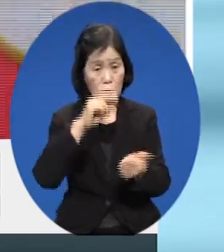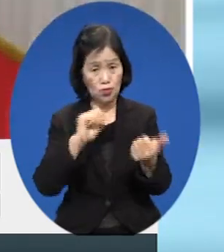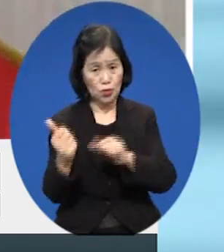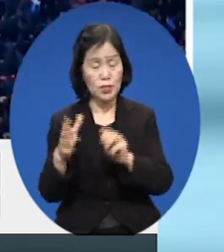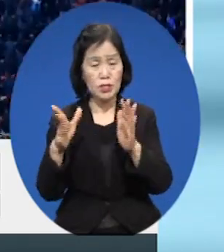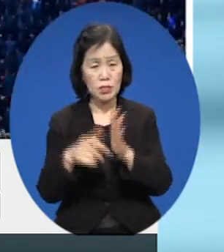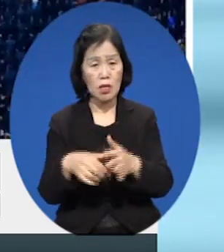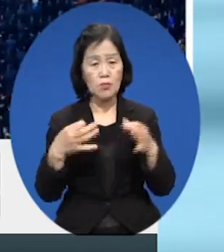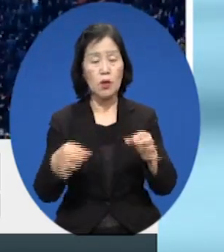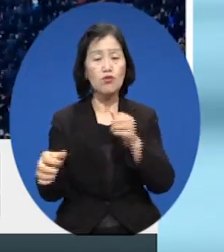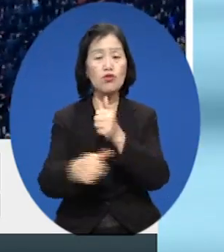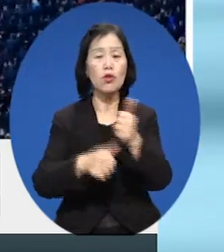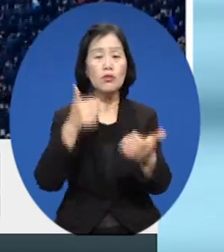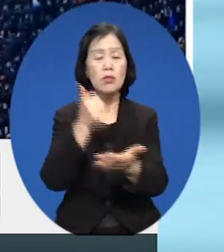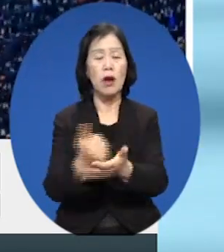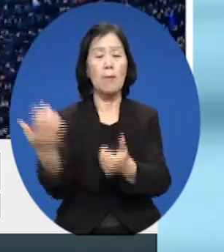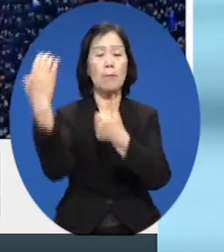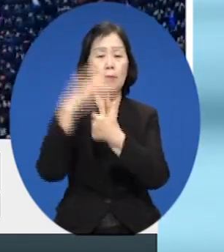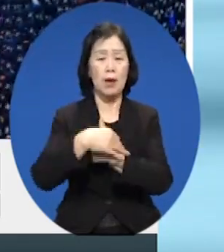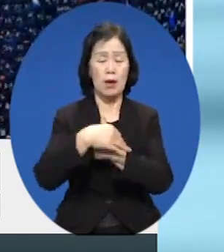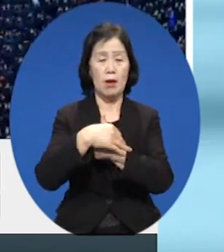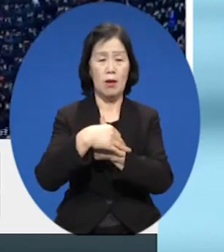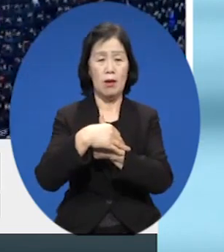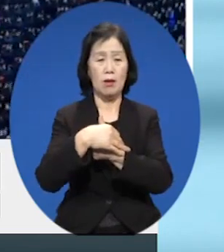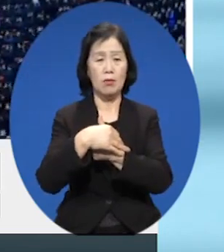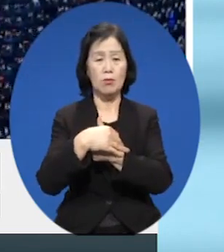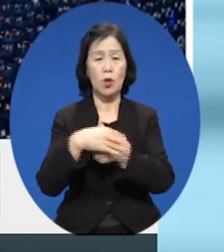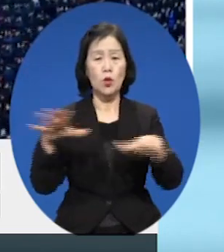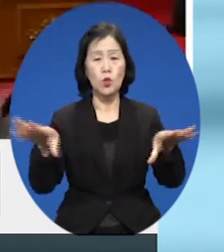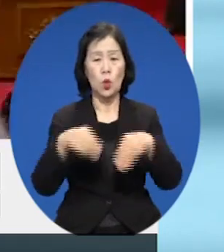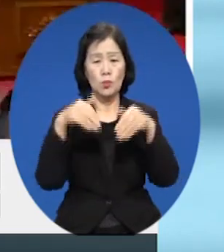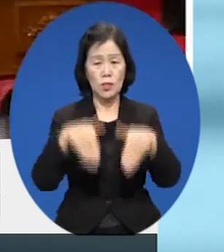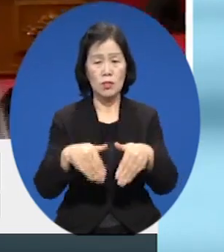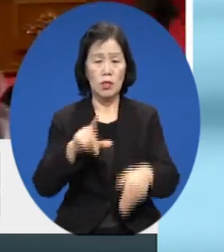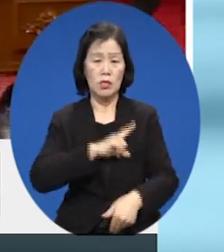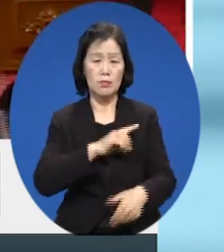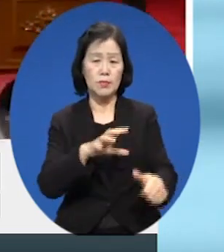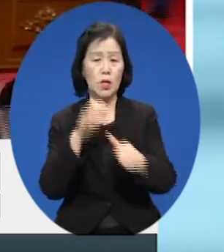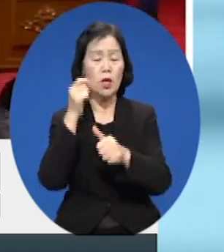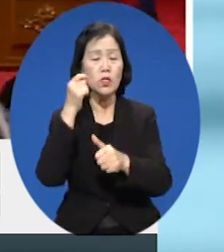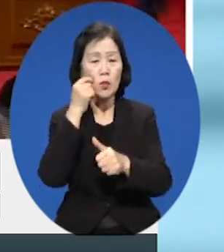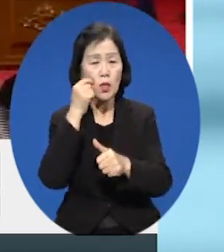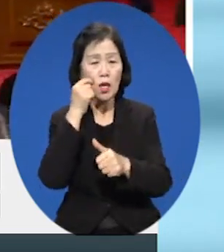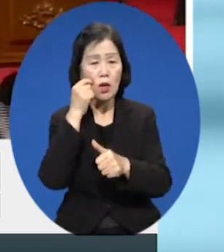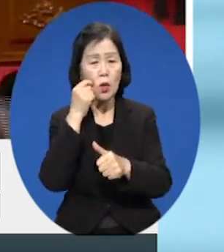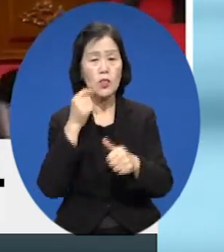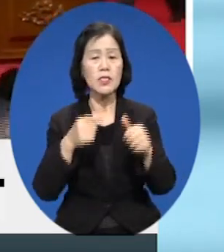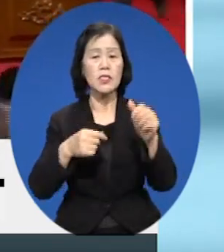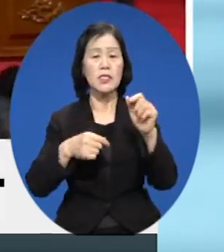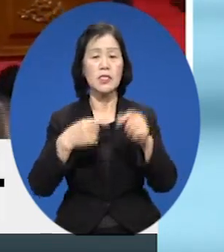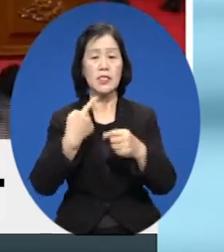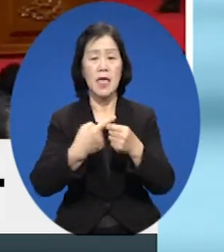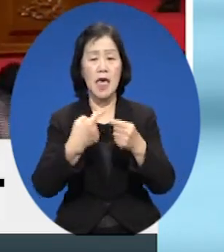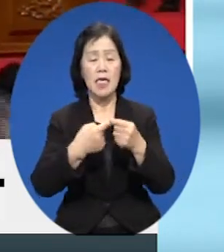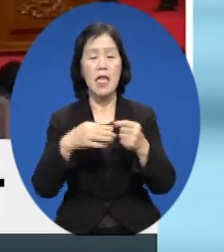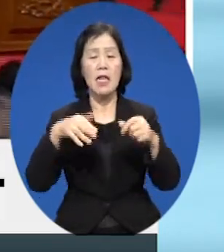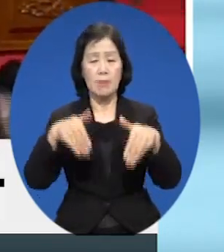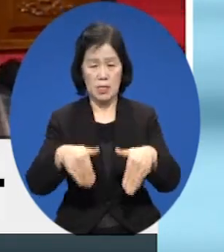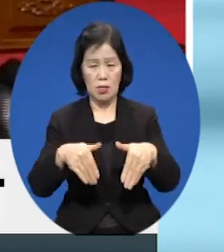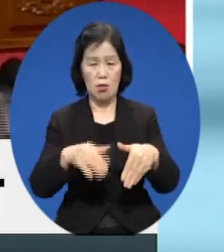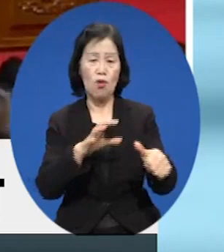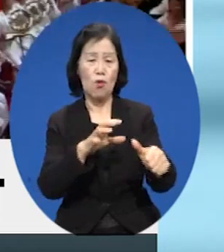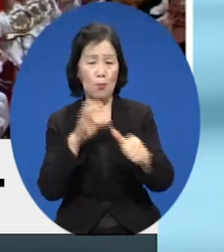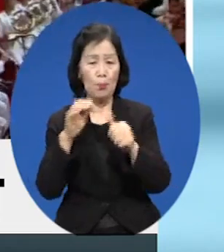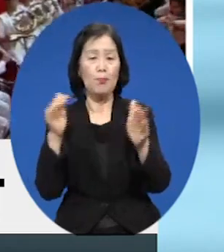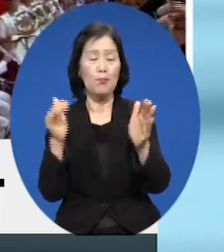김정은 위원장이 갑자기 넘겨 받으면서 충 비서 란 이름을 쓰지 못했고 그냥 제 1비서 라는 걸 신설에 섰습니다